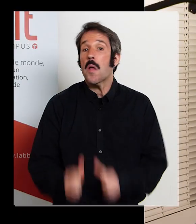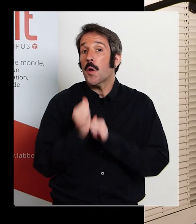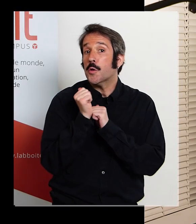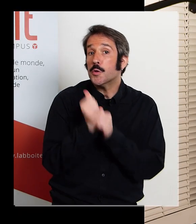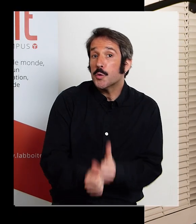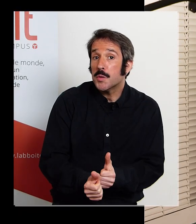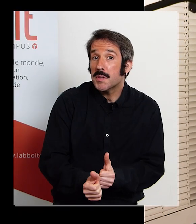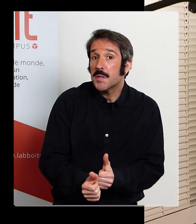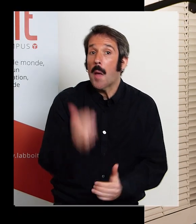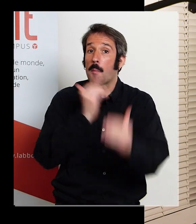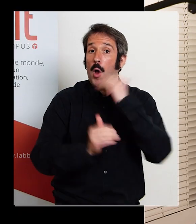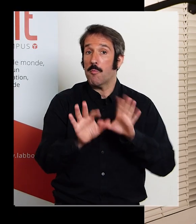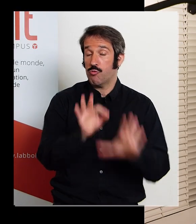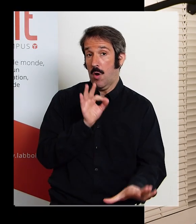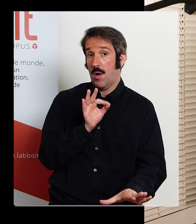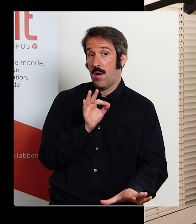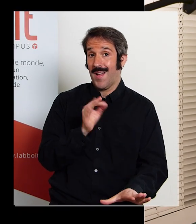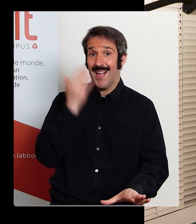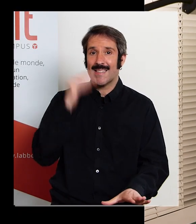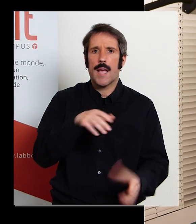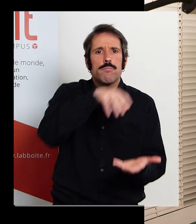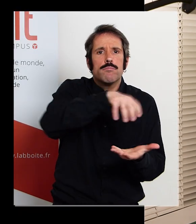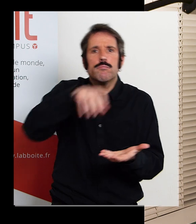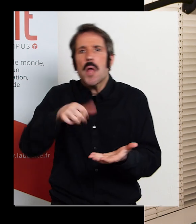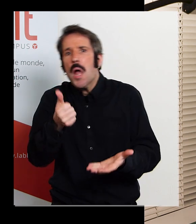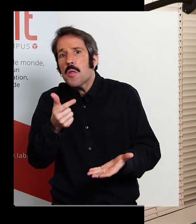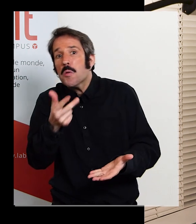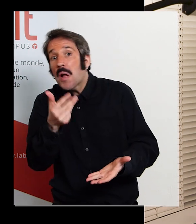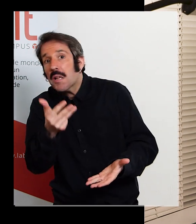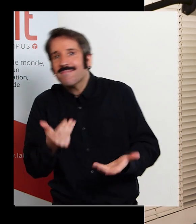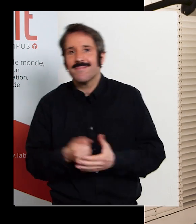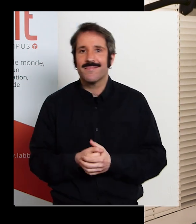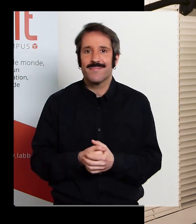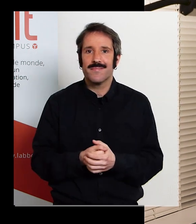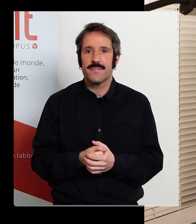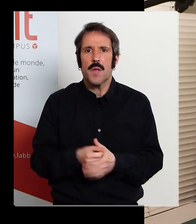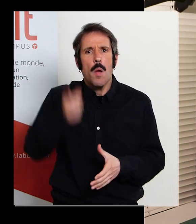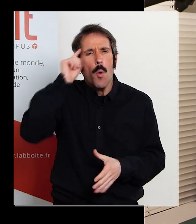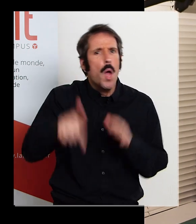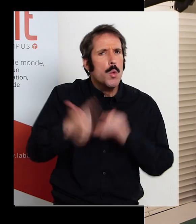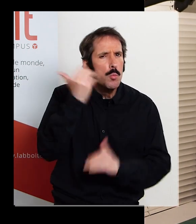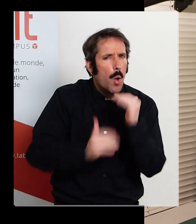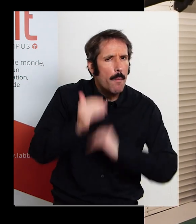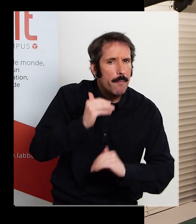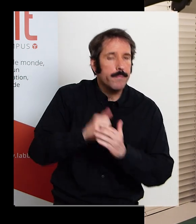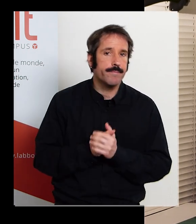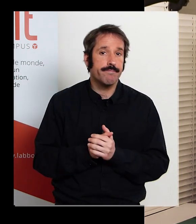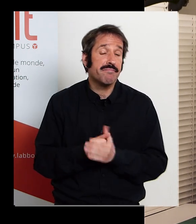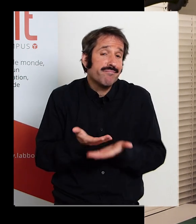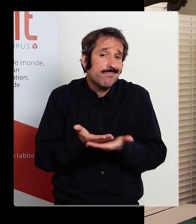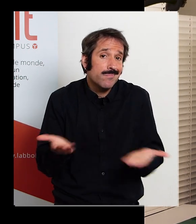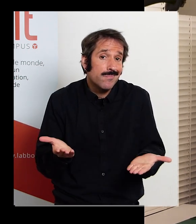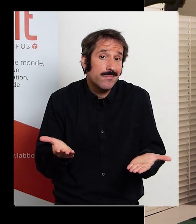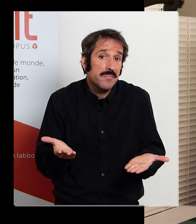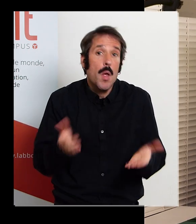Et en fonction du programme sélectionné, vous saurez si vous devez charger ou pas toutes les bobines. Pourquoi 12 programmes? Parce